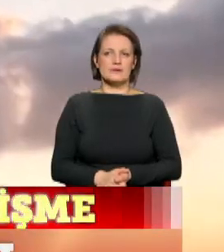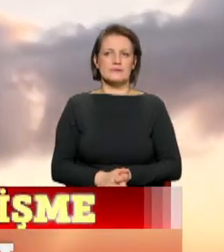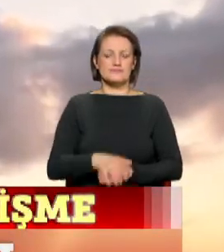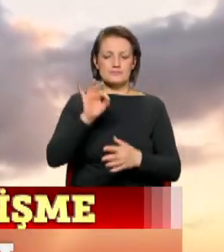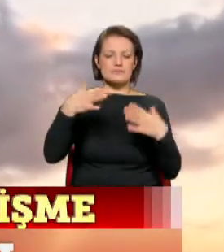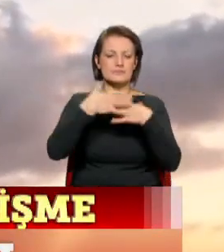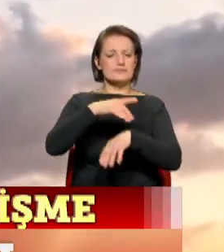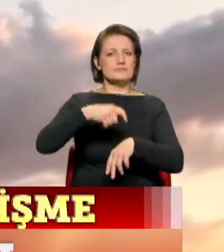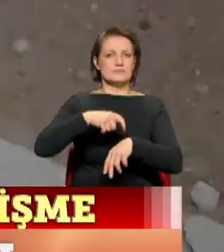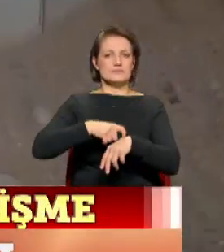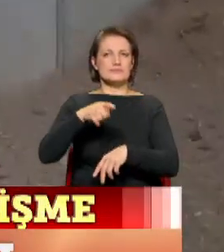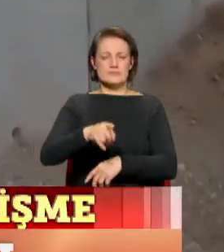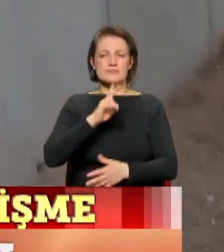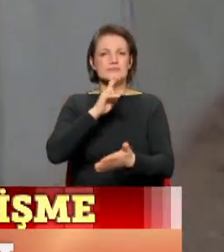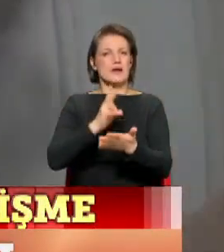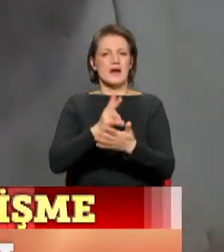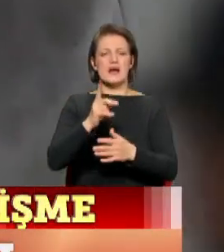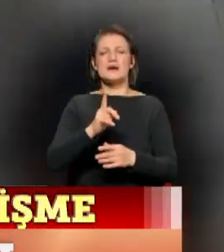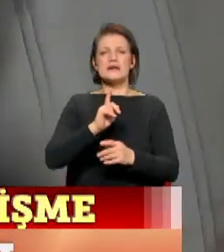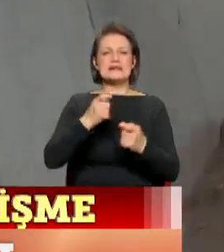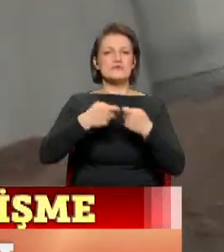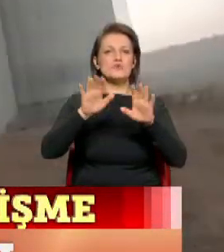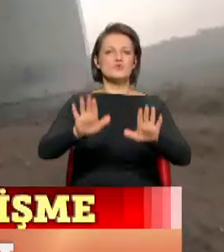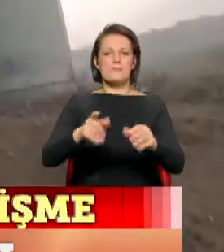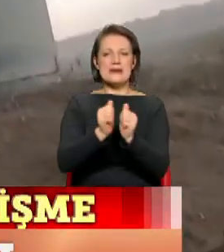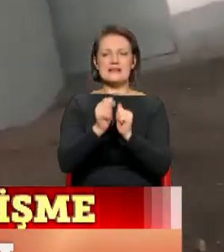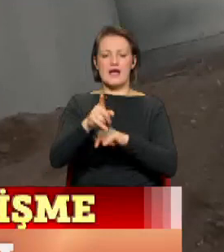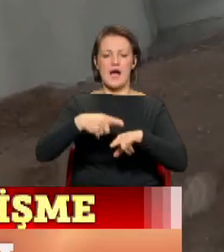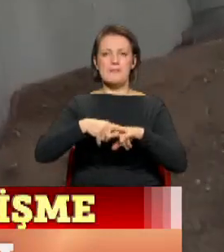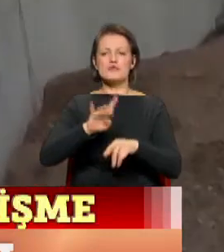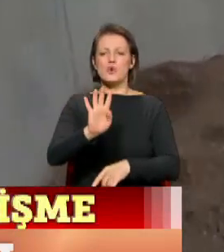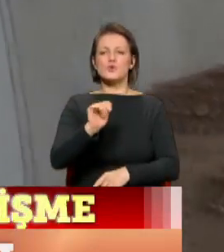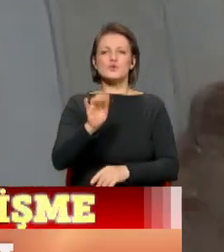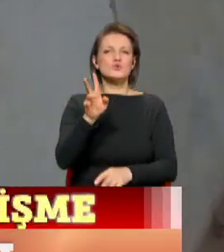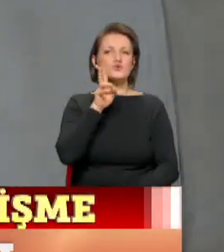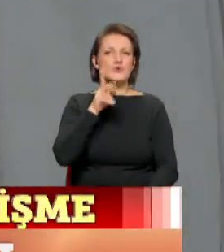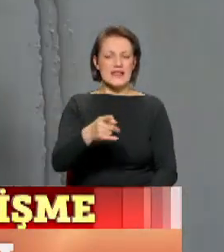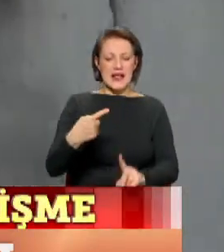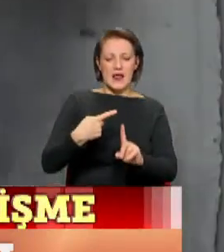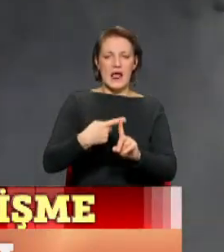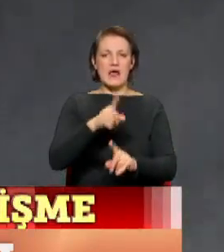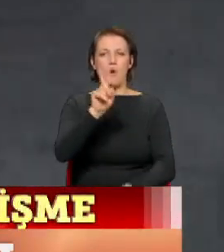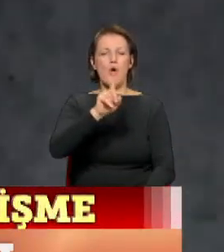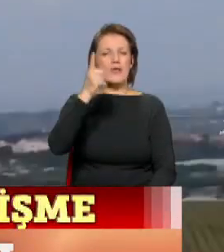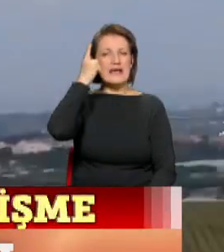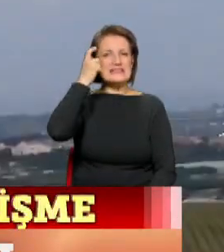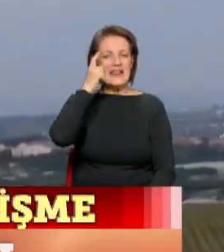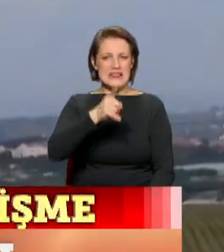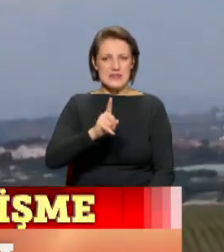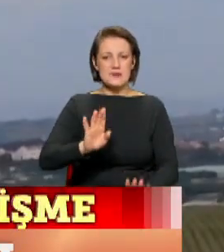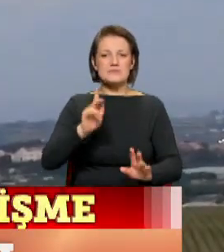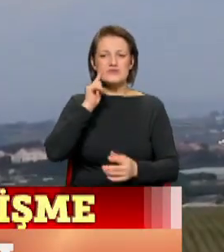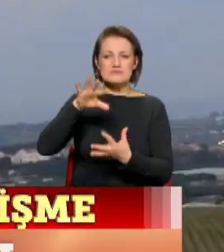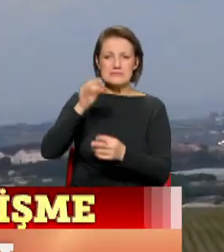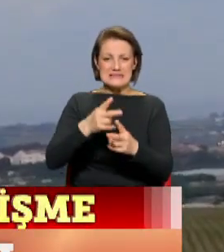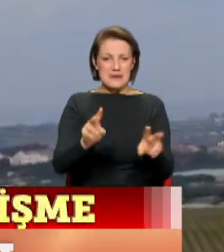Bu akşam saatlerinde yürürlüğe girecek ateşkesle birlikte Hamas 4 gün sonunda ek olarak 10 İsrail rehine bırakırsa bir